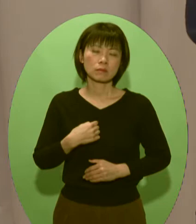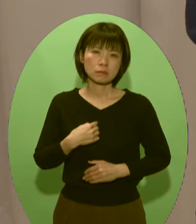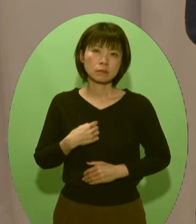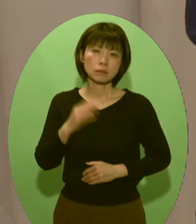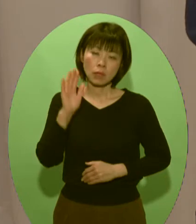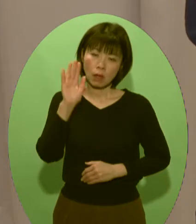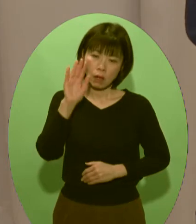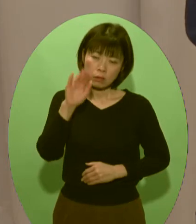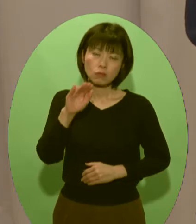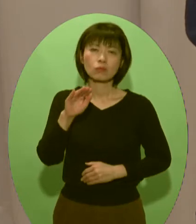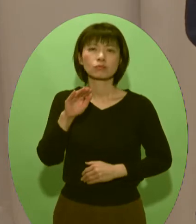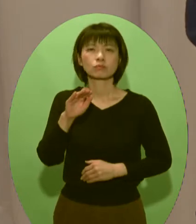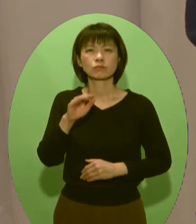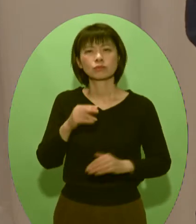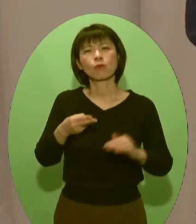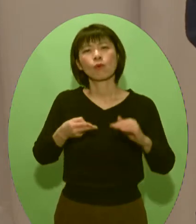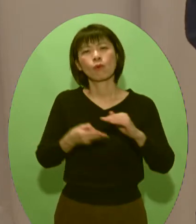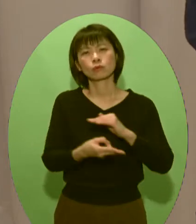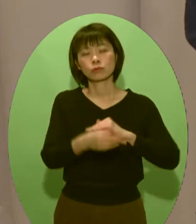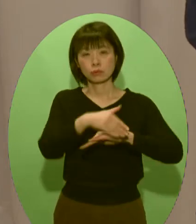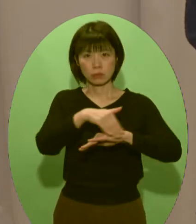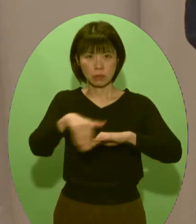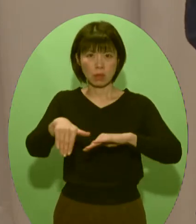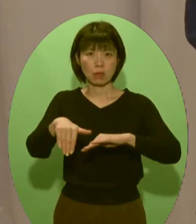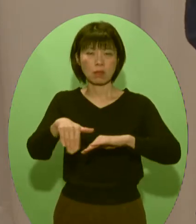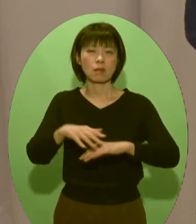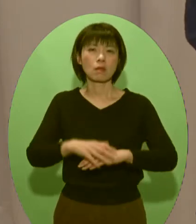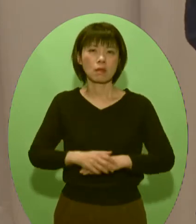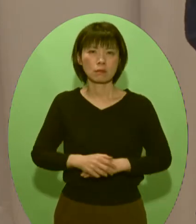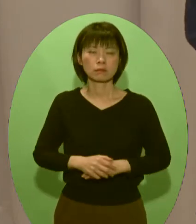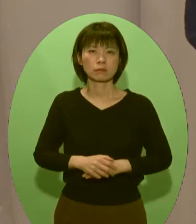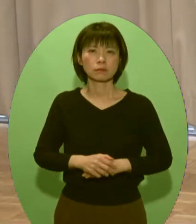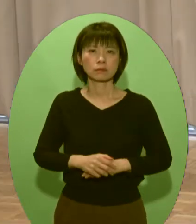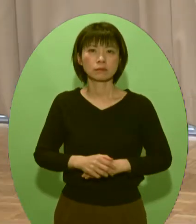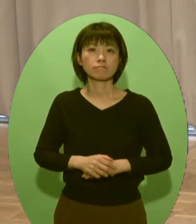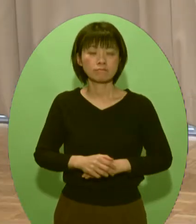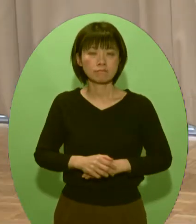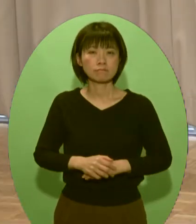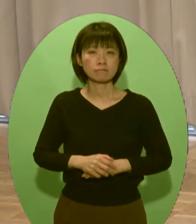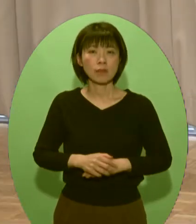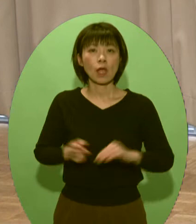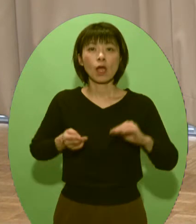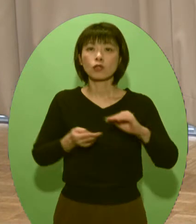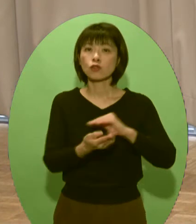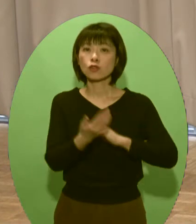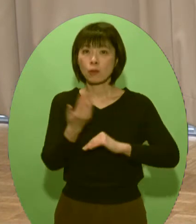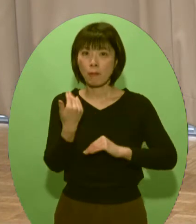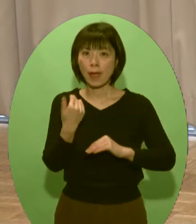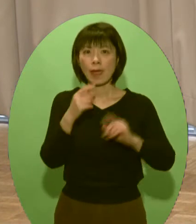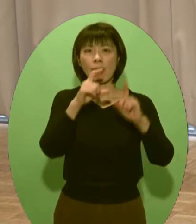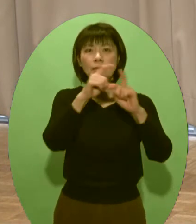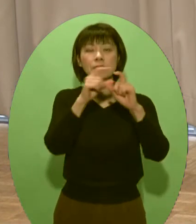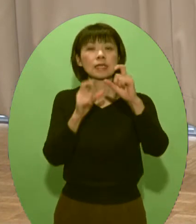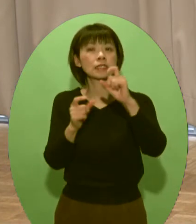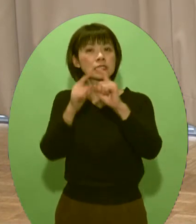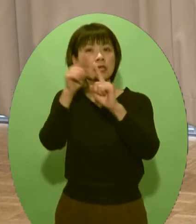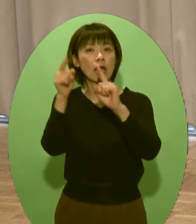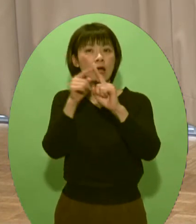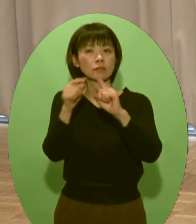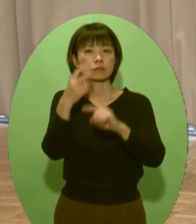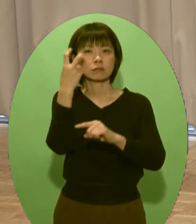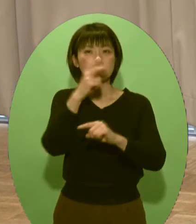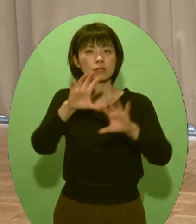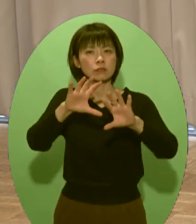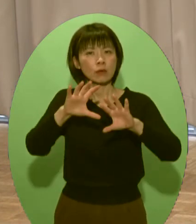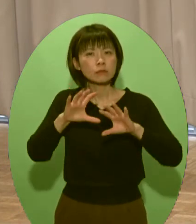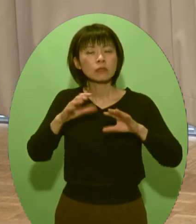ちょっと事情があって近々入院することになったんですが、 PCR 検査を入院前に受けなければいけないということ